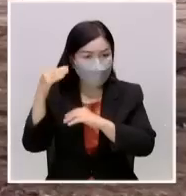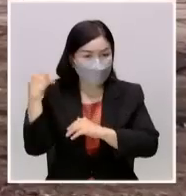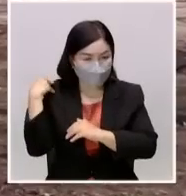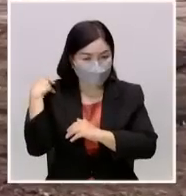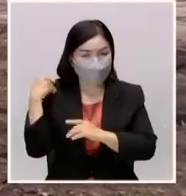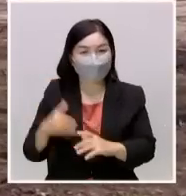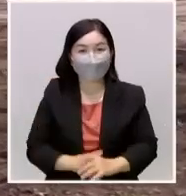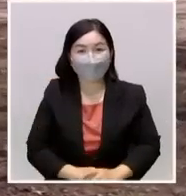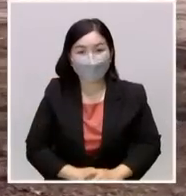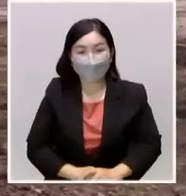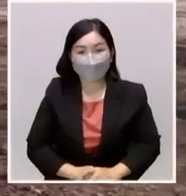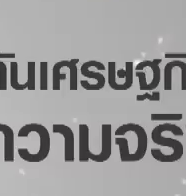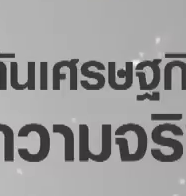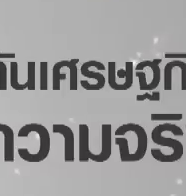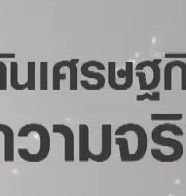ะ